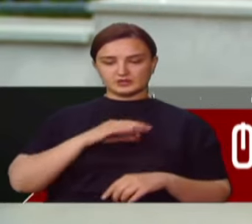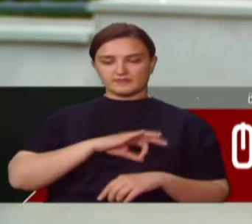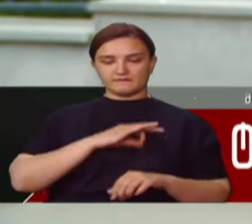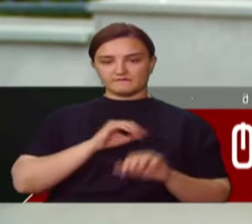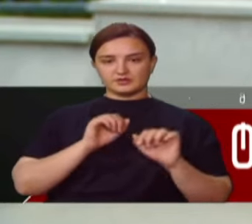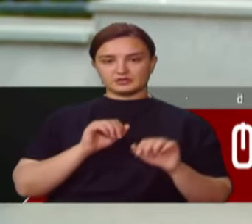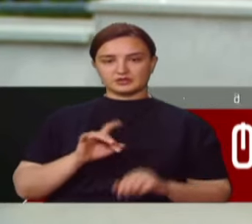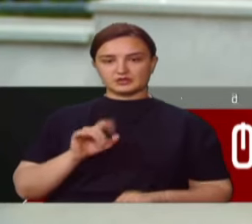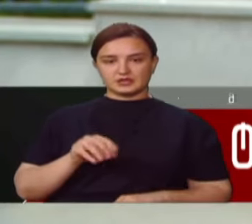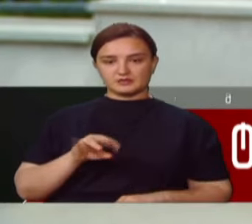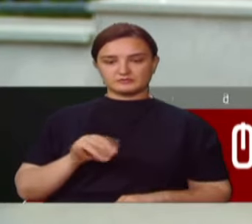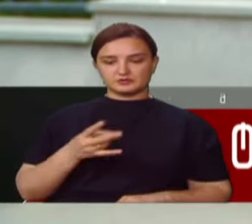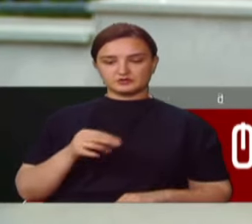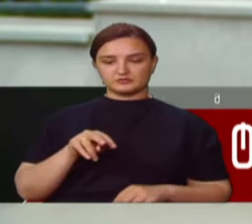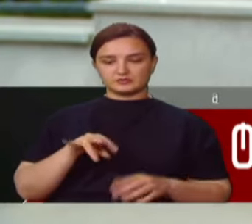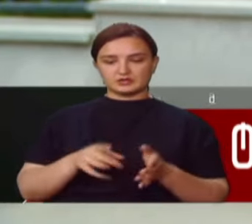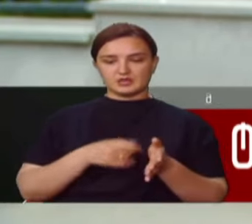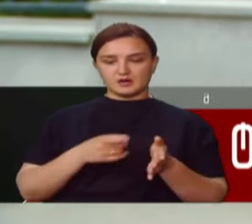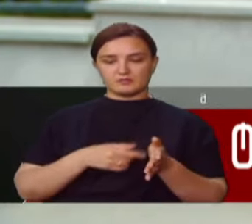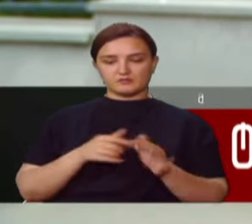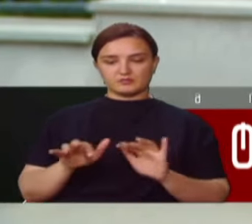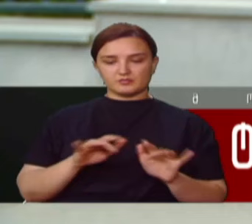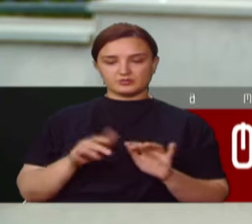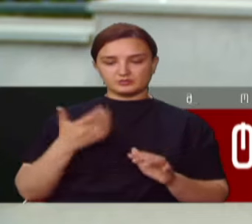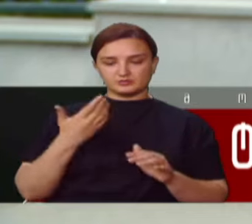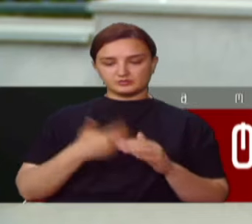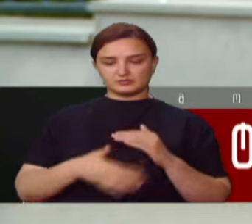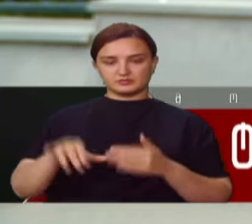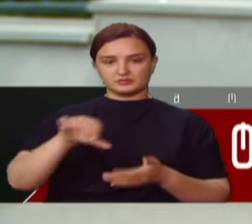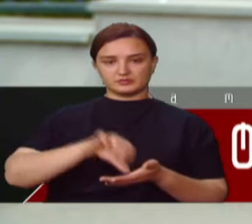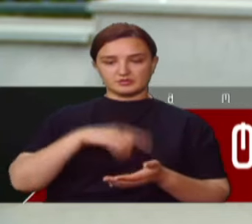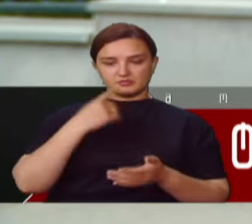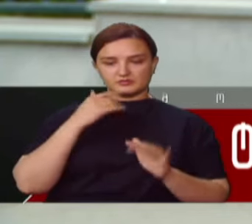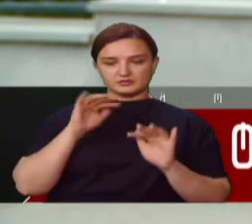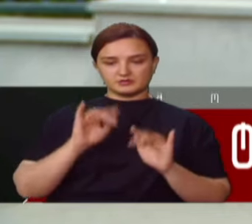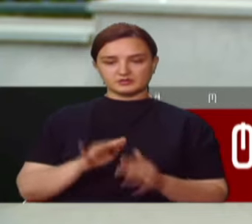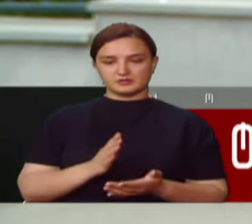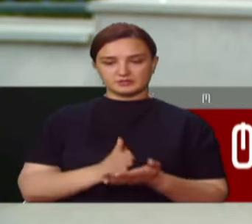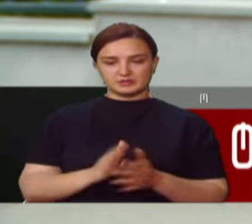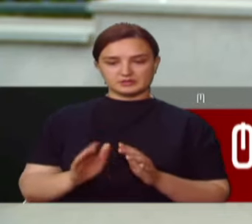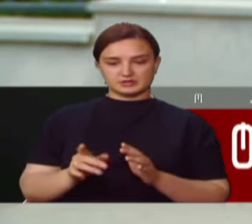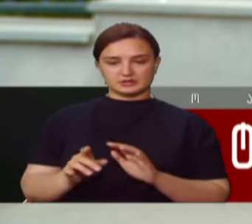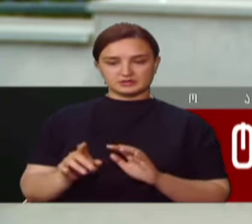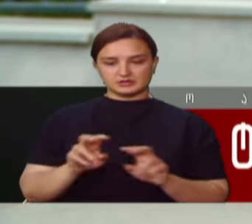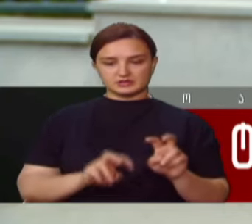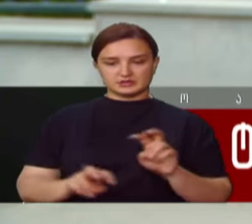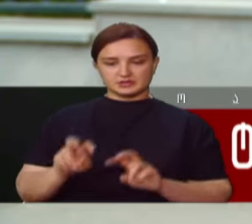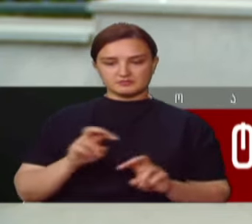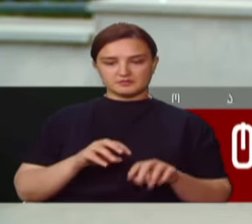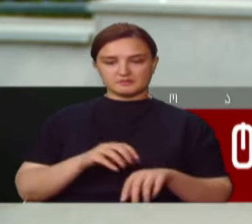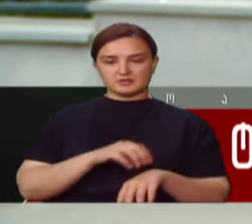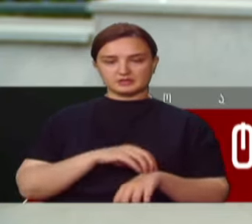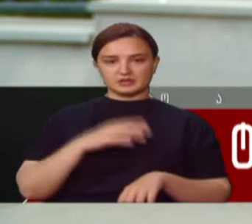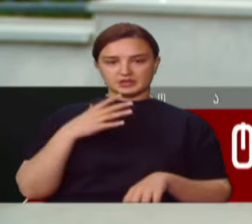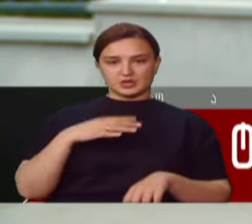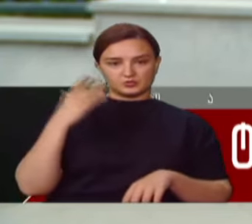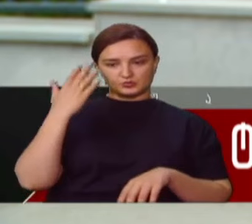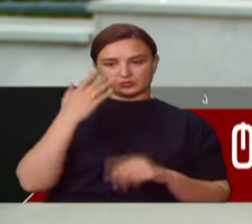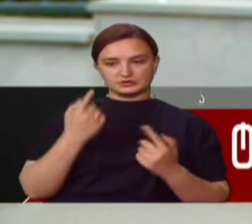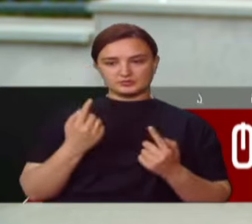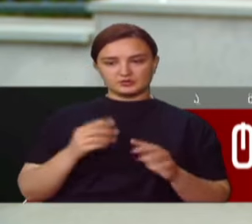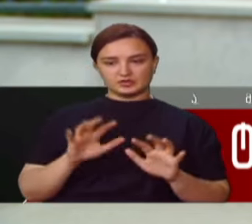მიხელ რამიშვილმა გამოკითხვის პროცესი და გამოსვლის შემდეგ განგვიცხადა, რომ საქმეზე მიმდინარეობს ძიება პარტია ქართული ოცნების საპატიო